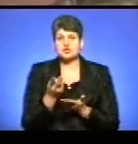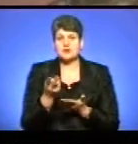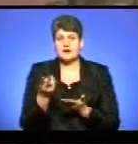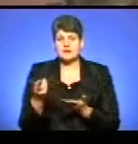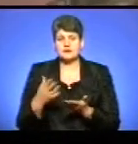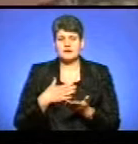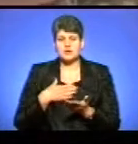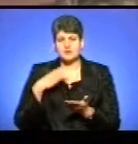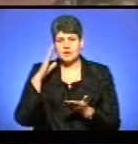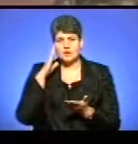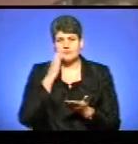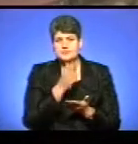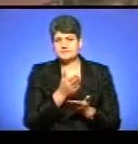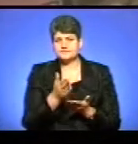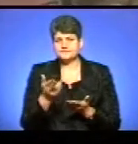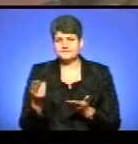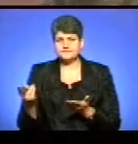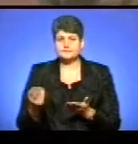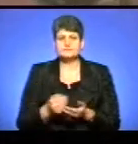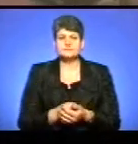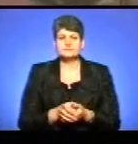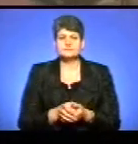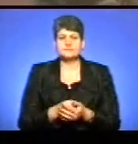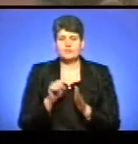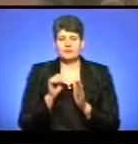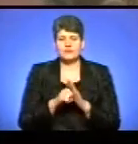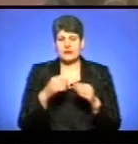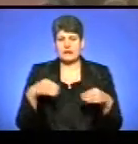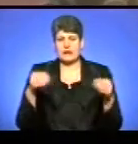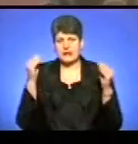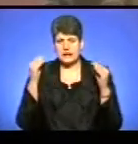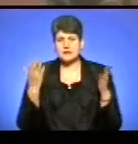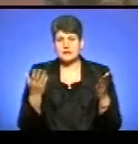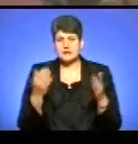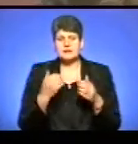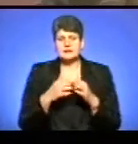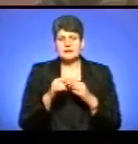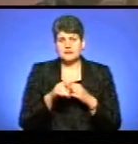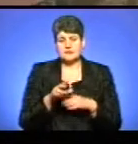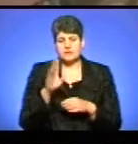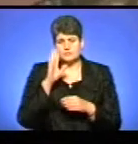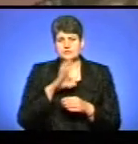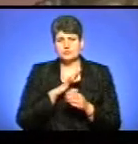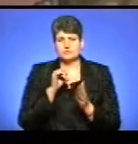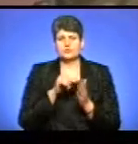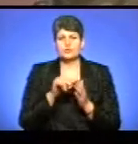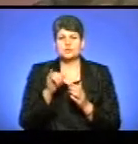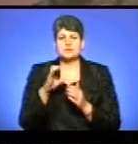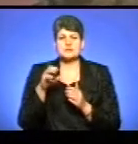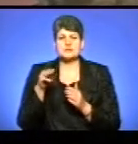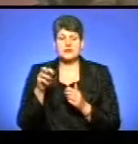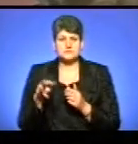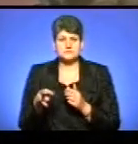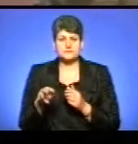наші хлопці так рядами вбиті, накриті, і серед тих хлопців був Устим, і Володя бідний